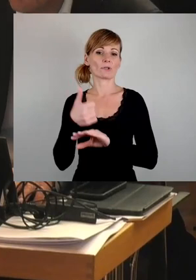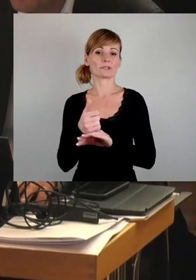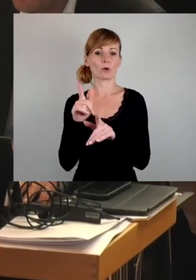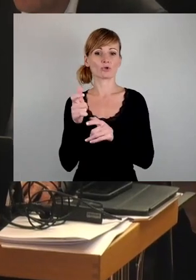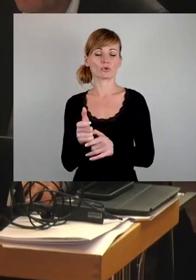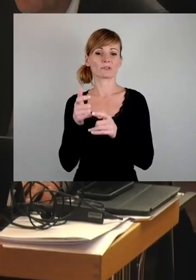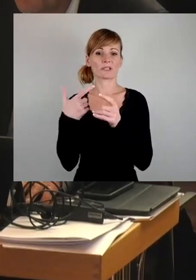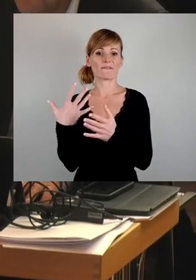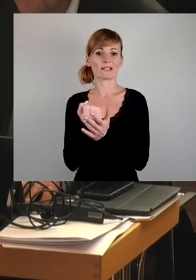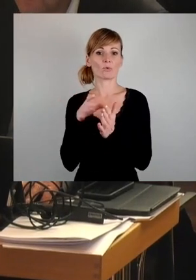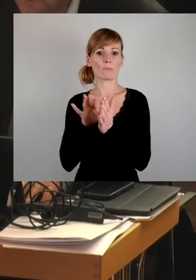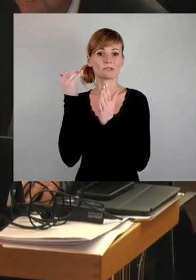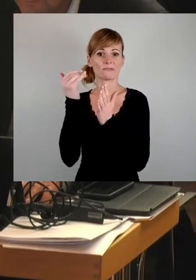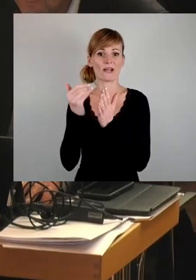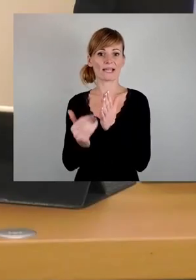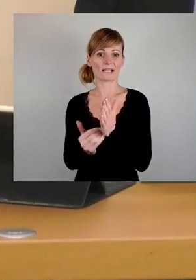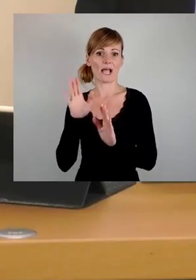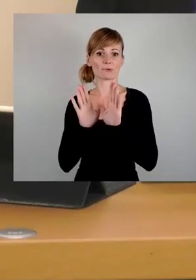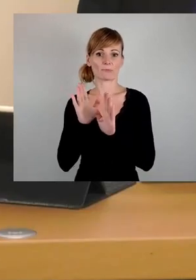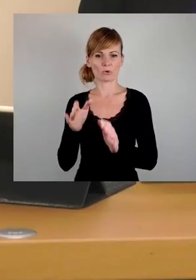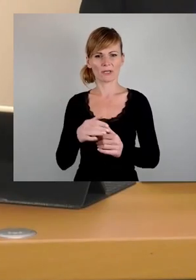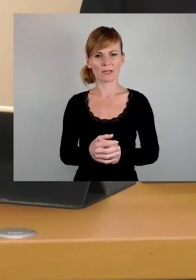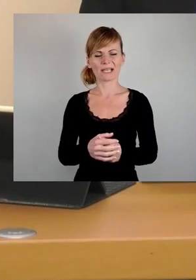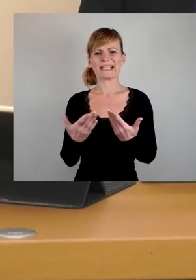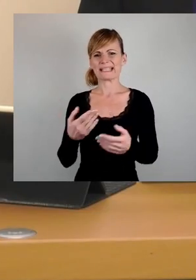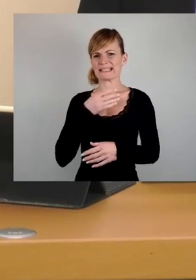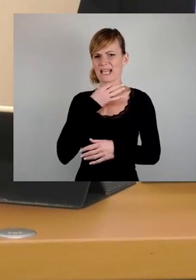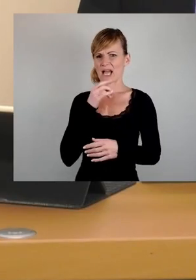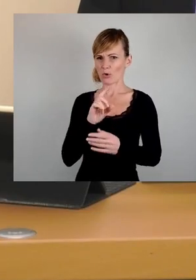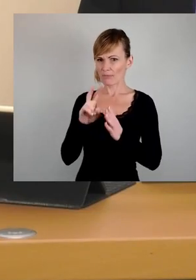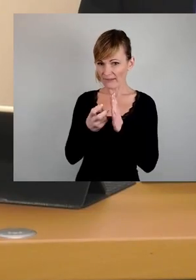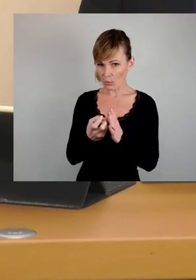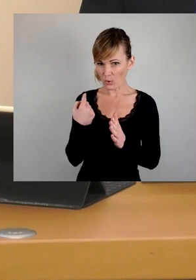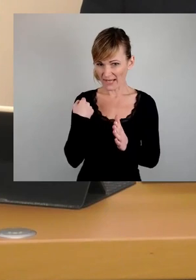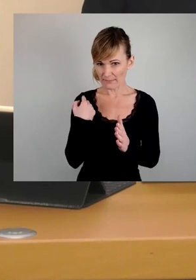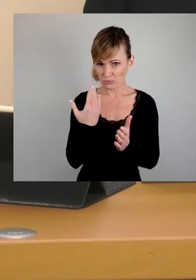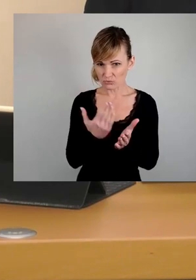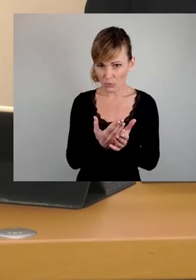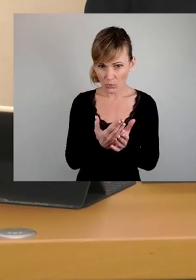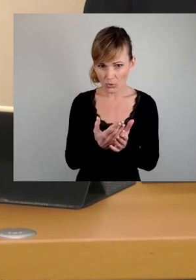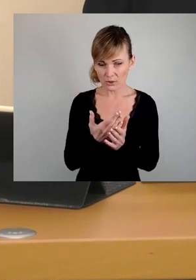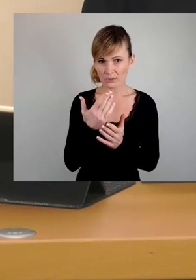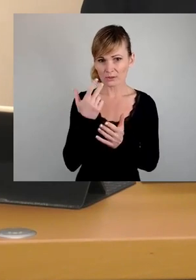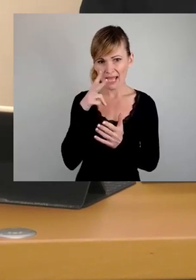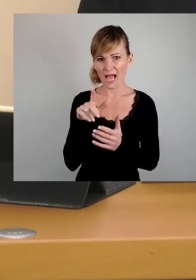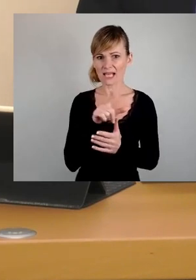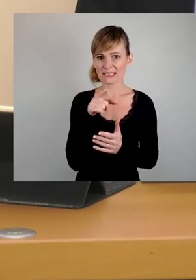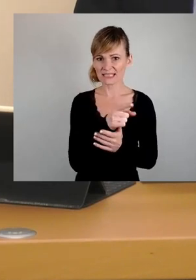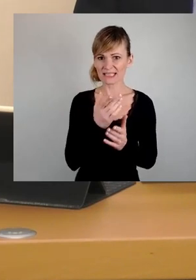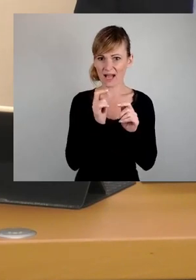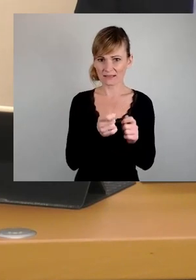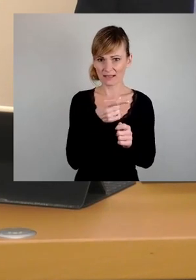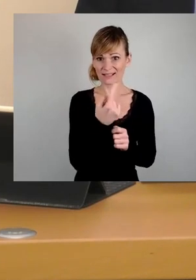Abstimmung. Naja, also ich will nur wiederholen, was schon von Herrn Zinski beantragt worden ist. Und der